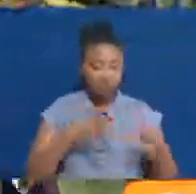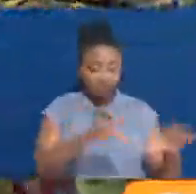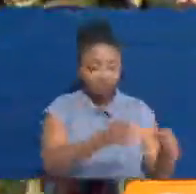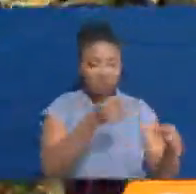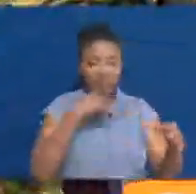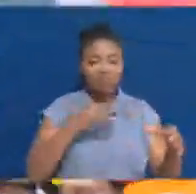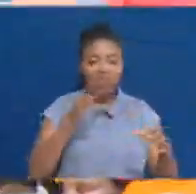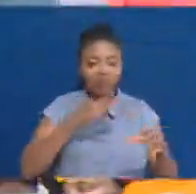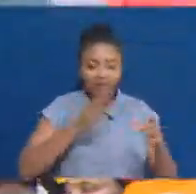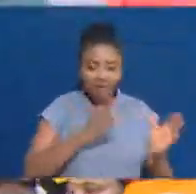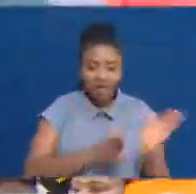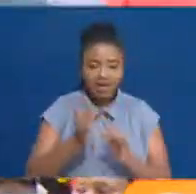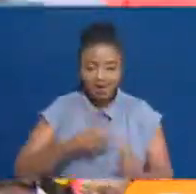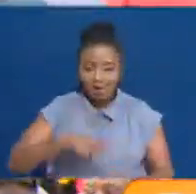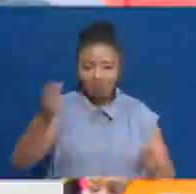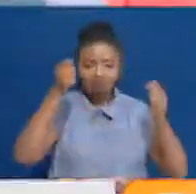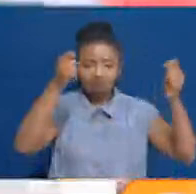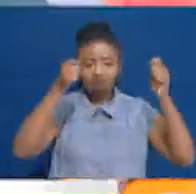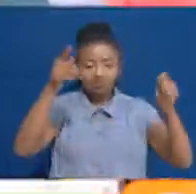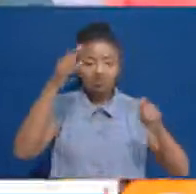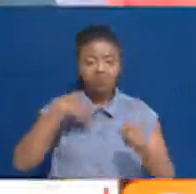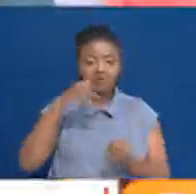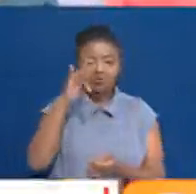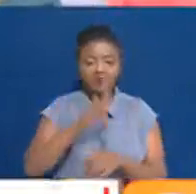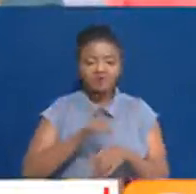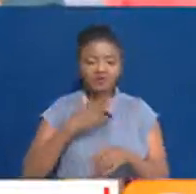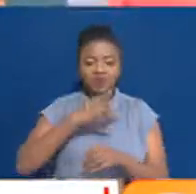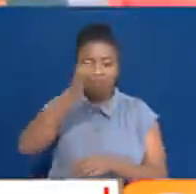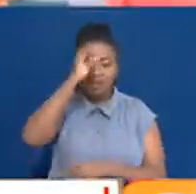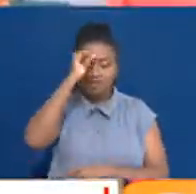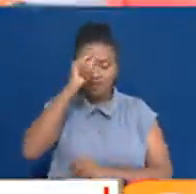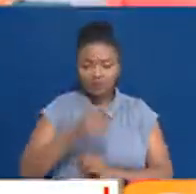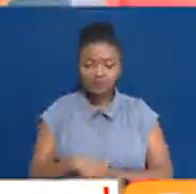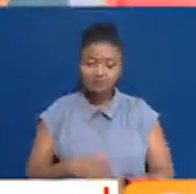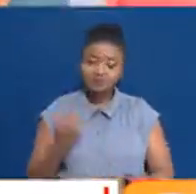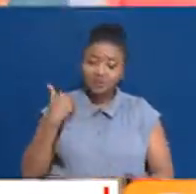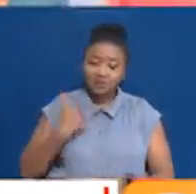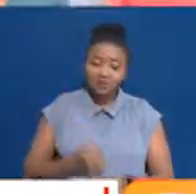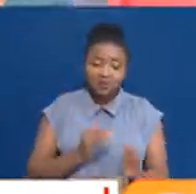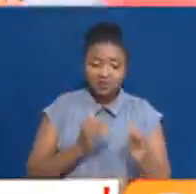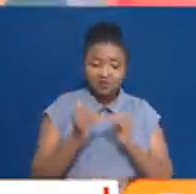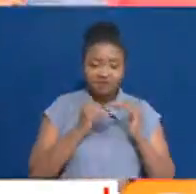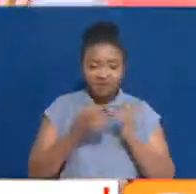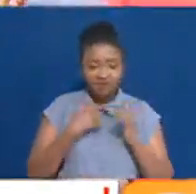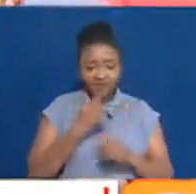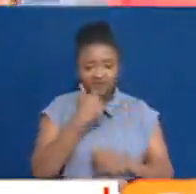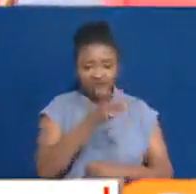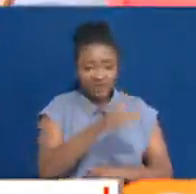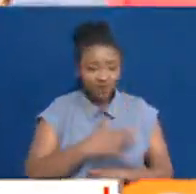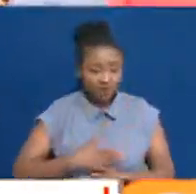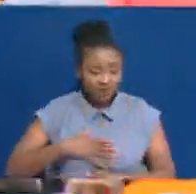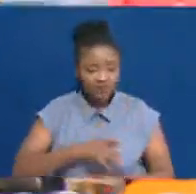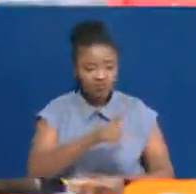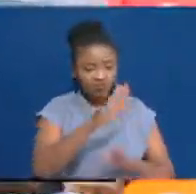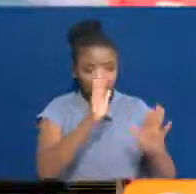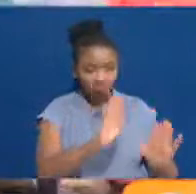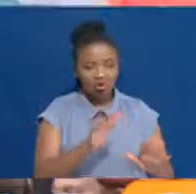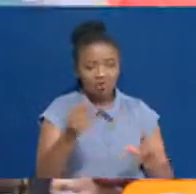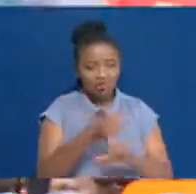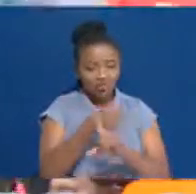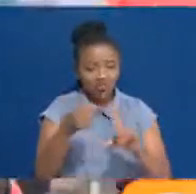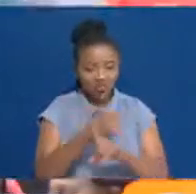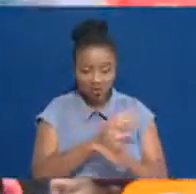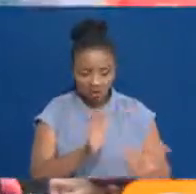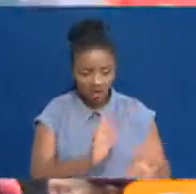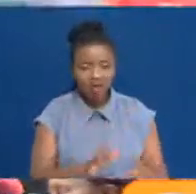his government. Mimi nilikuwa mungwana nikaambia hawa watu ya kwamba wawache fujo, wakalete fujo Kenya. Mimi sasa